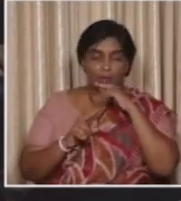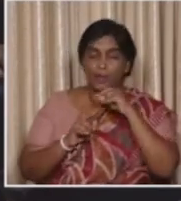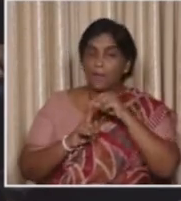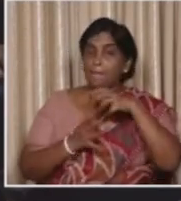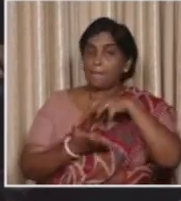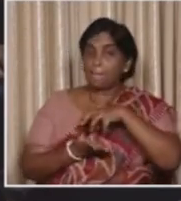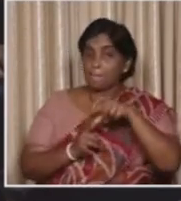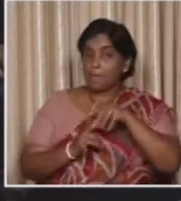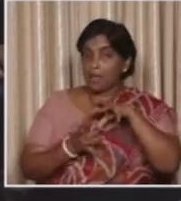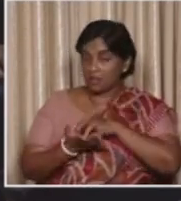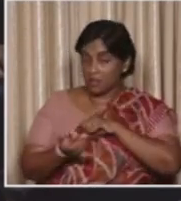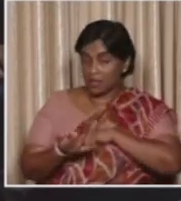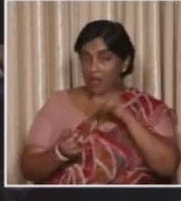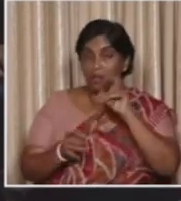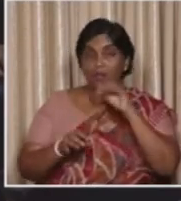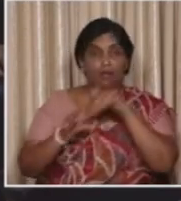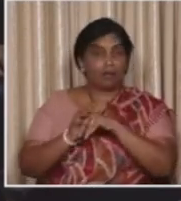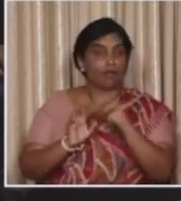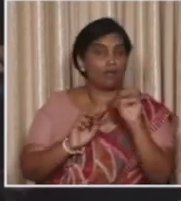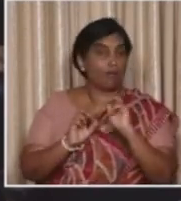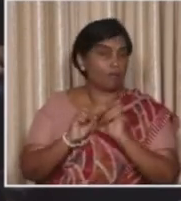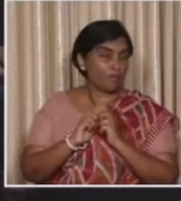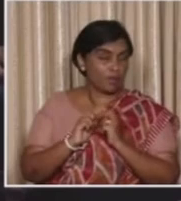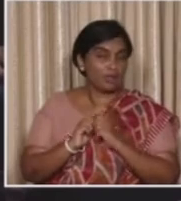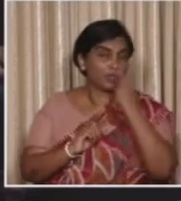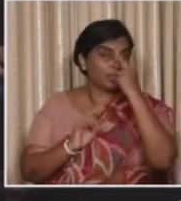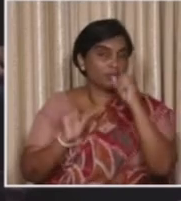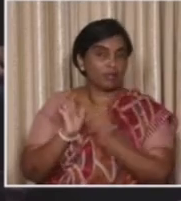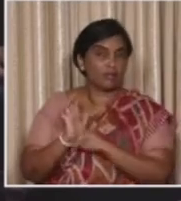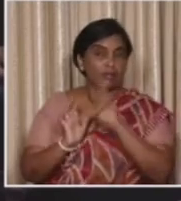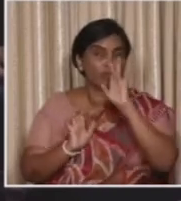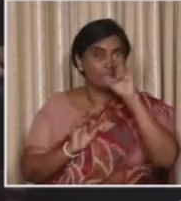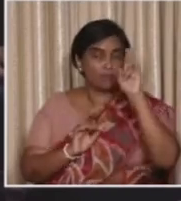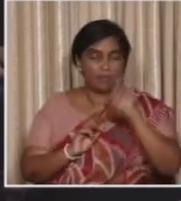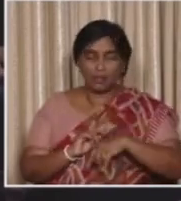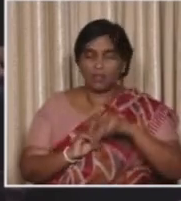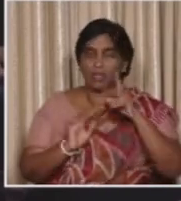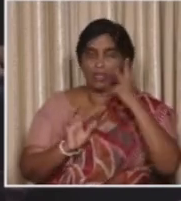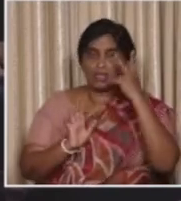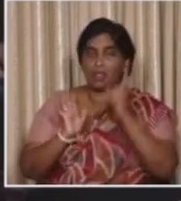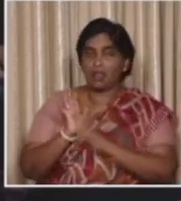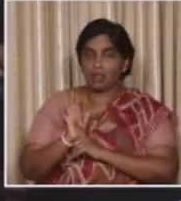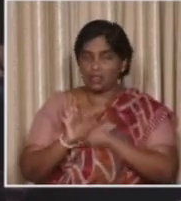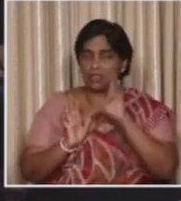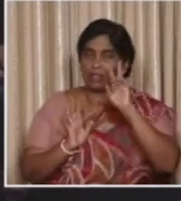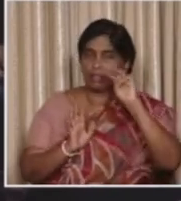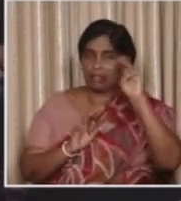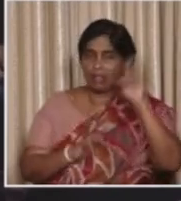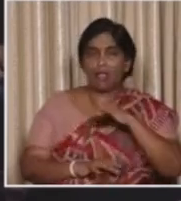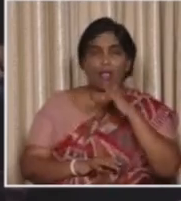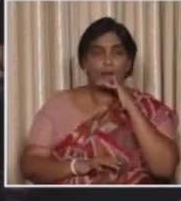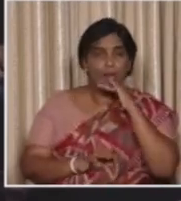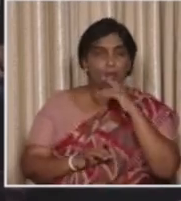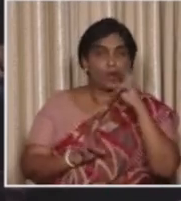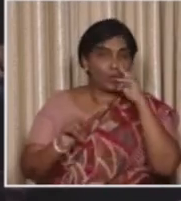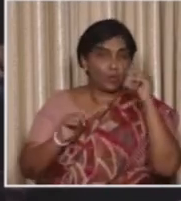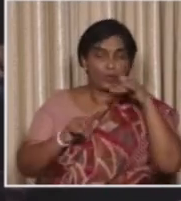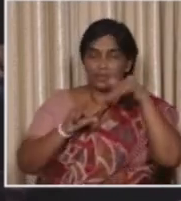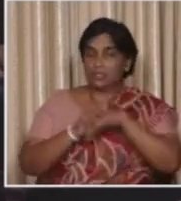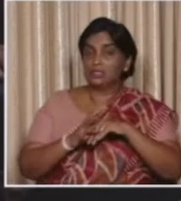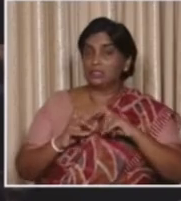ප්‍රාදේශීය ලේකම් කොට්ටාසවල තියෙන ප්‍රශ්නේ. 225,000 230,000 විතර අඹගමුව නුවරඑළිය ප්‍රාදේශීය ලේකම් කොට්ටාසවල ජීවත්